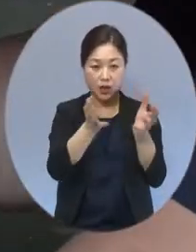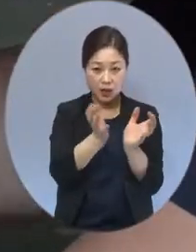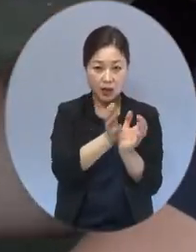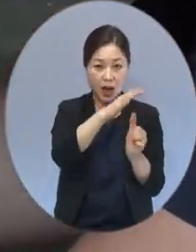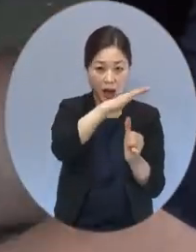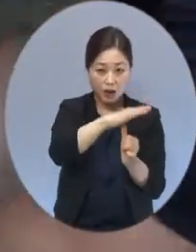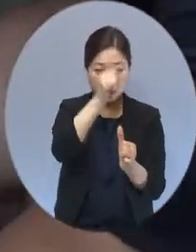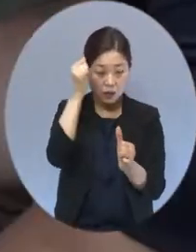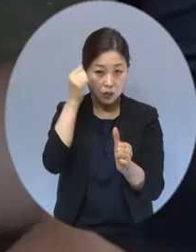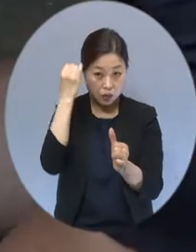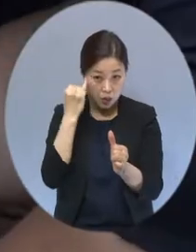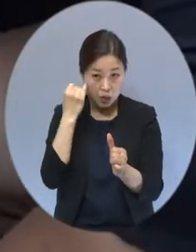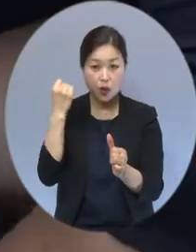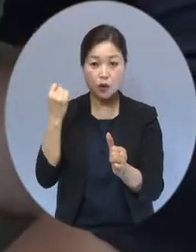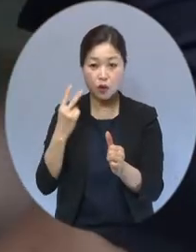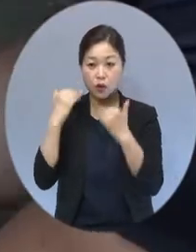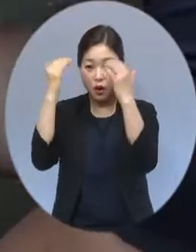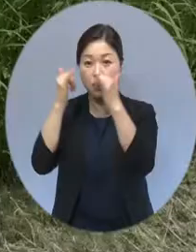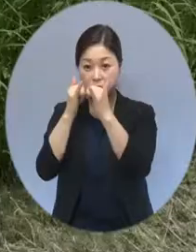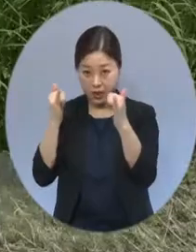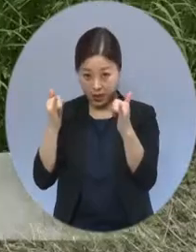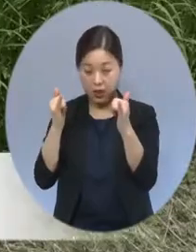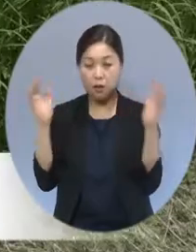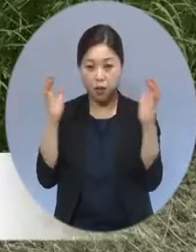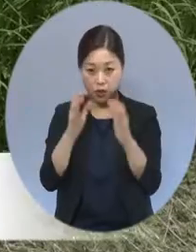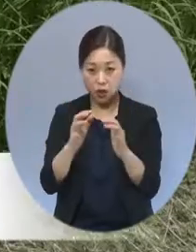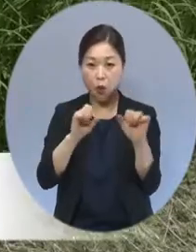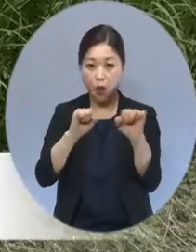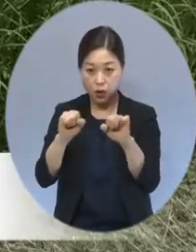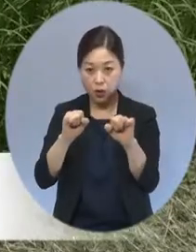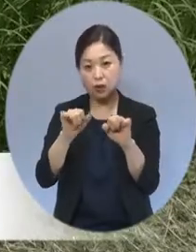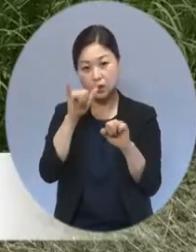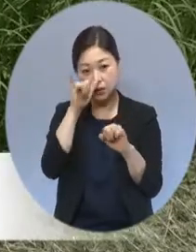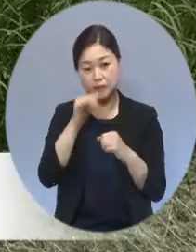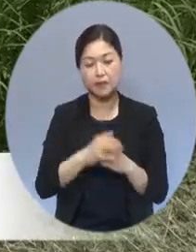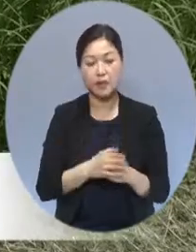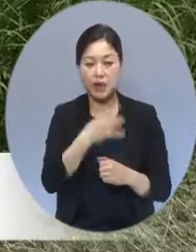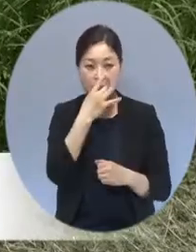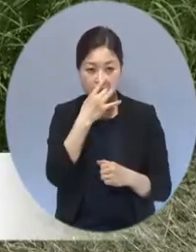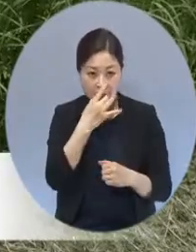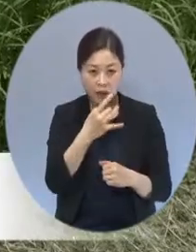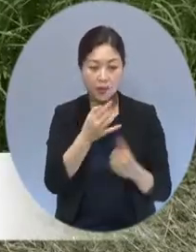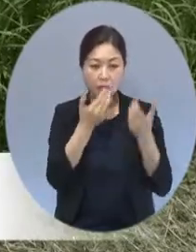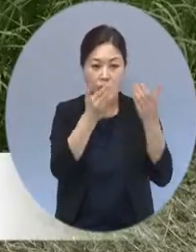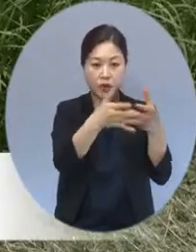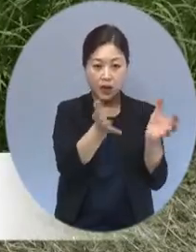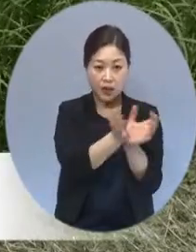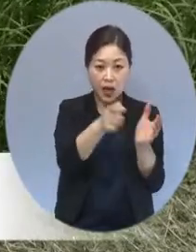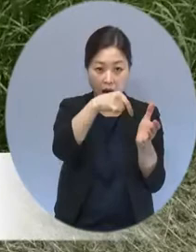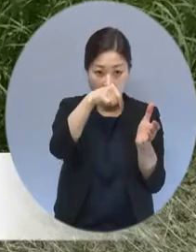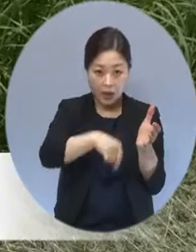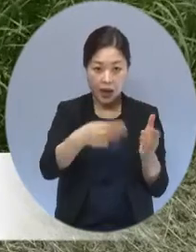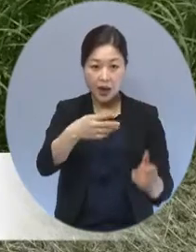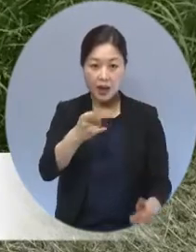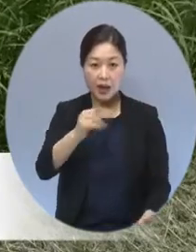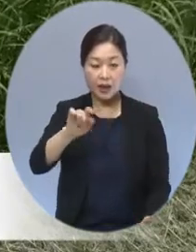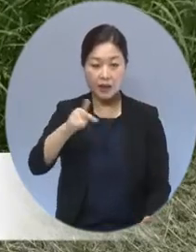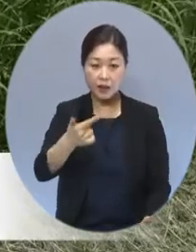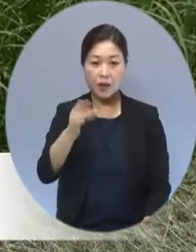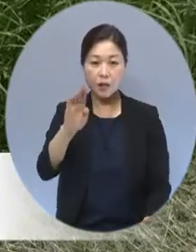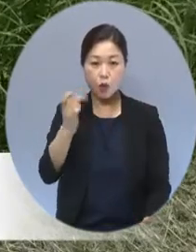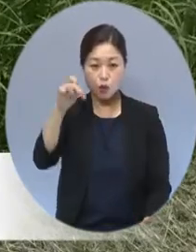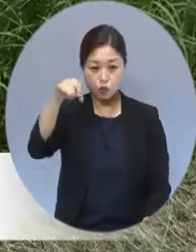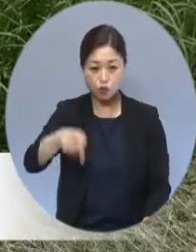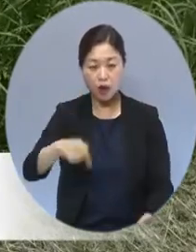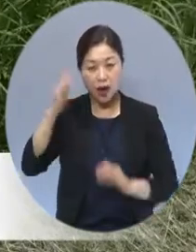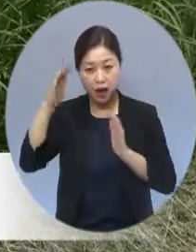세대를 아우르는 사회 공익 활동을 실천합니다. 저희 씨앗 봉사단 내에 그 레인보우라는 학생 자치위원회가 있습니다.